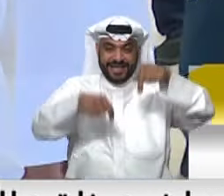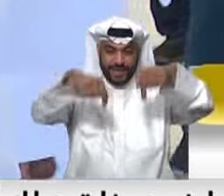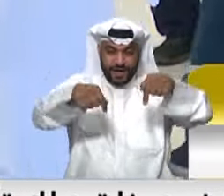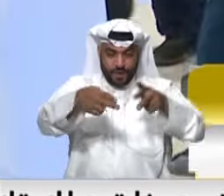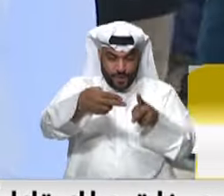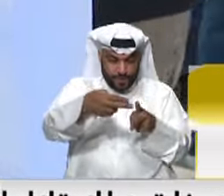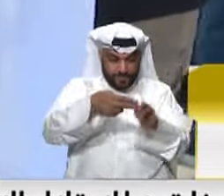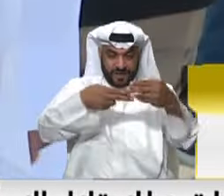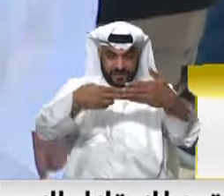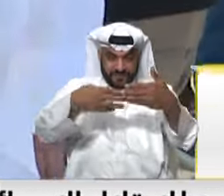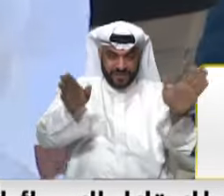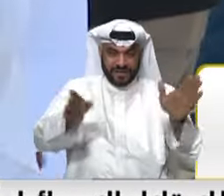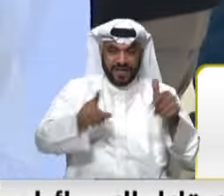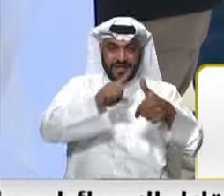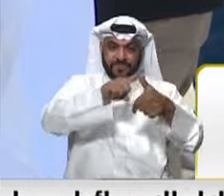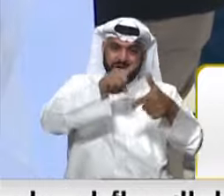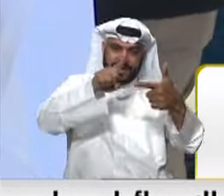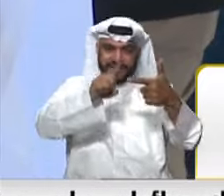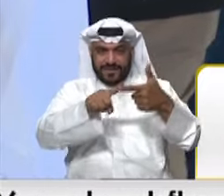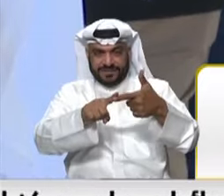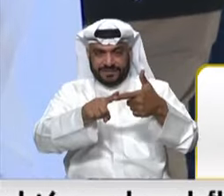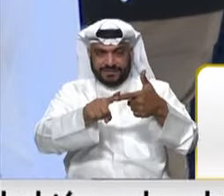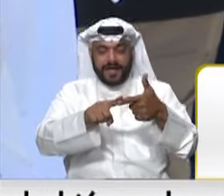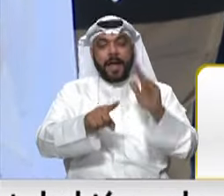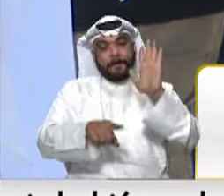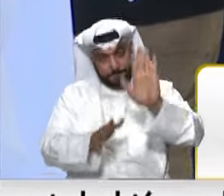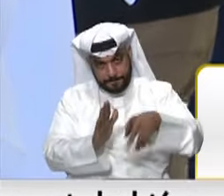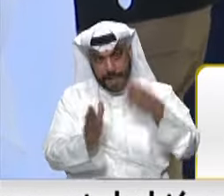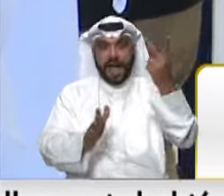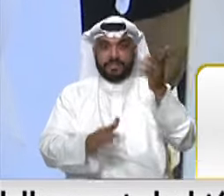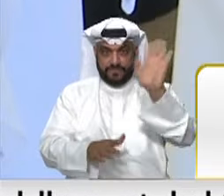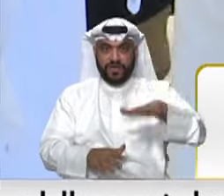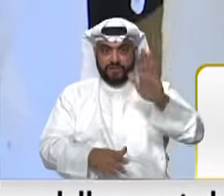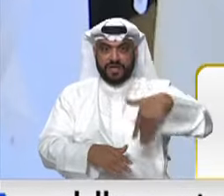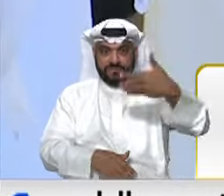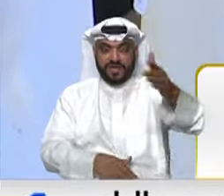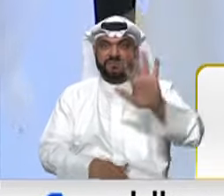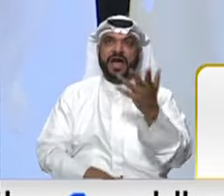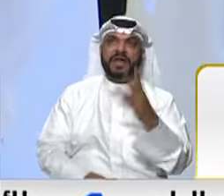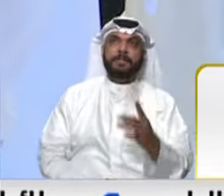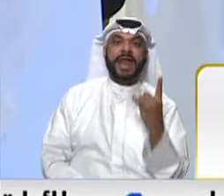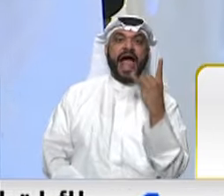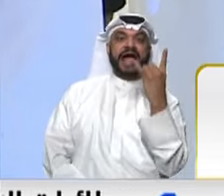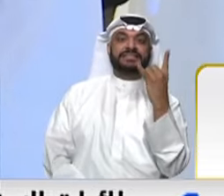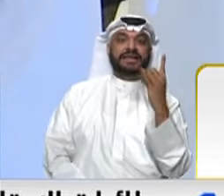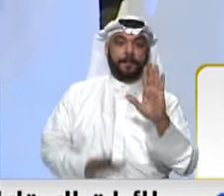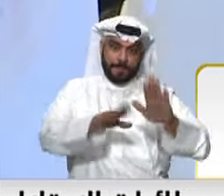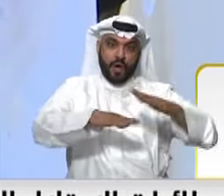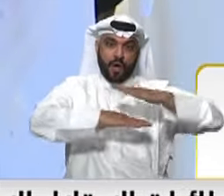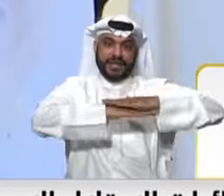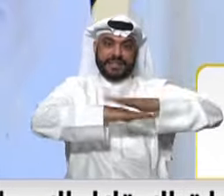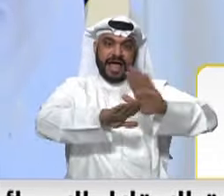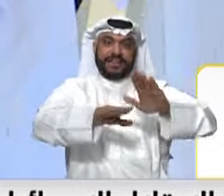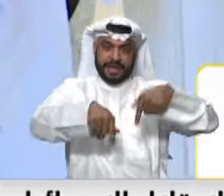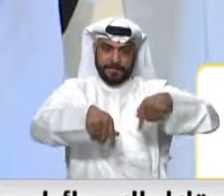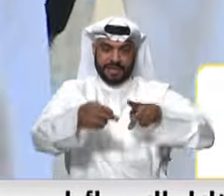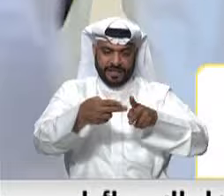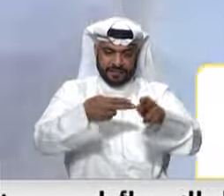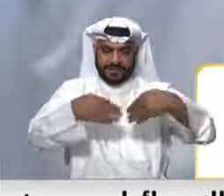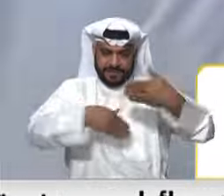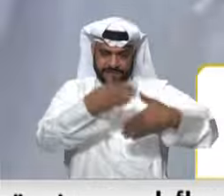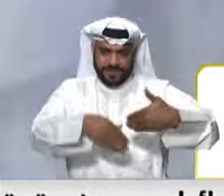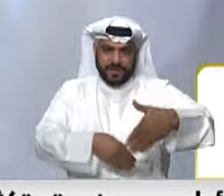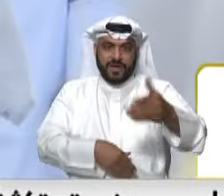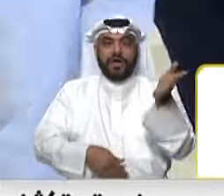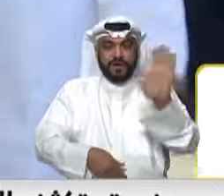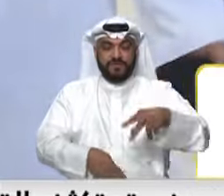الآن مركزين، مركز يخدم المنطقة طوال فترة أيام الأسبوع و24